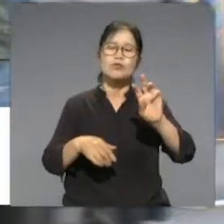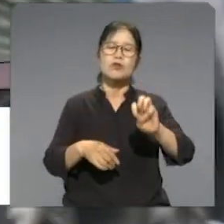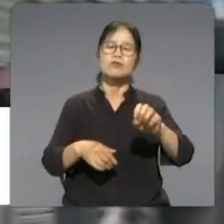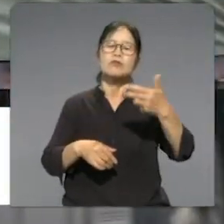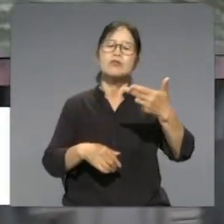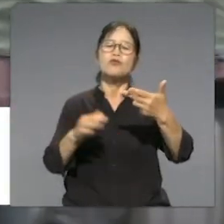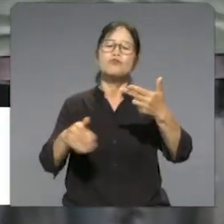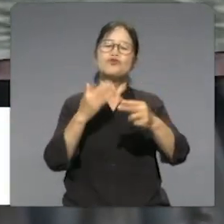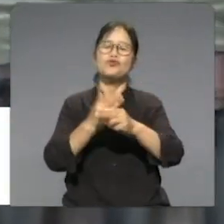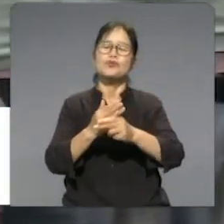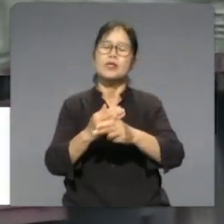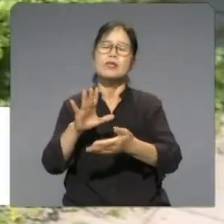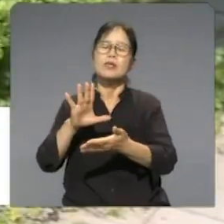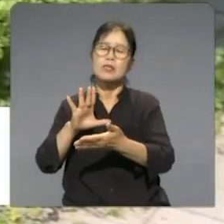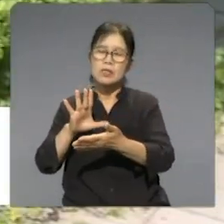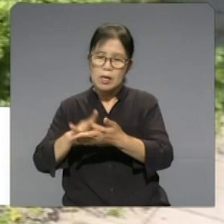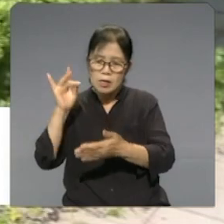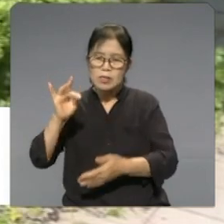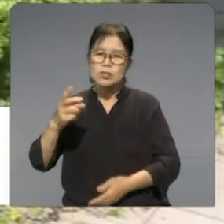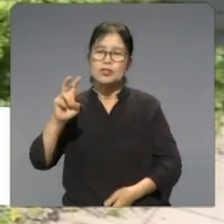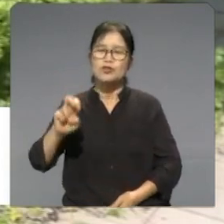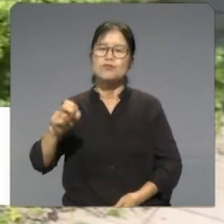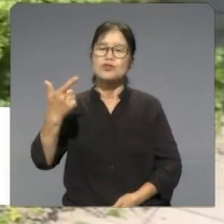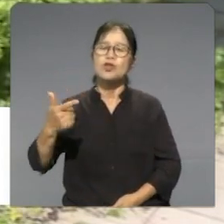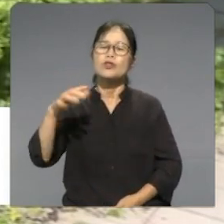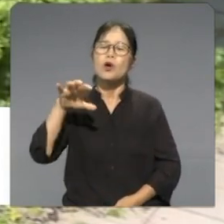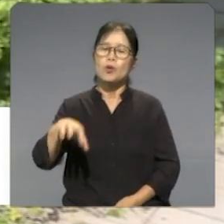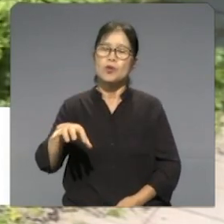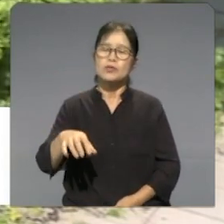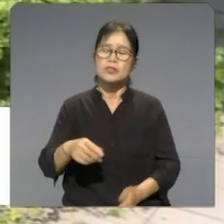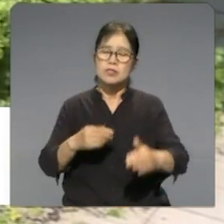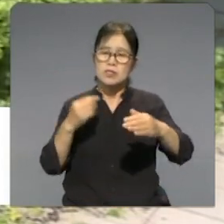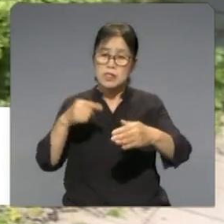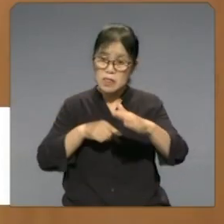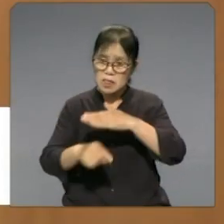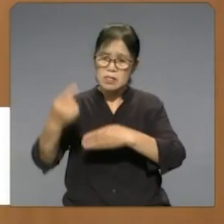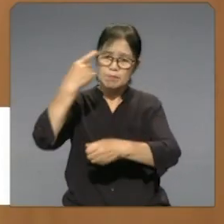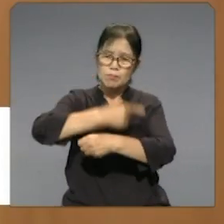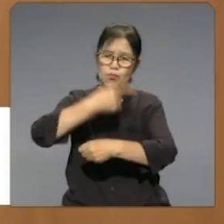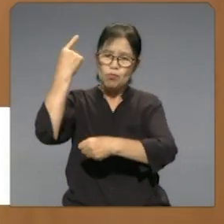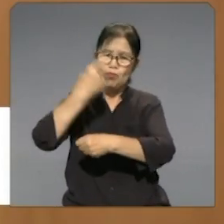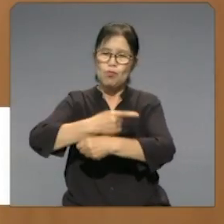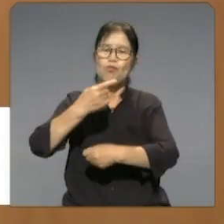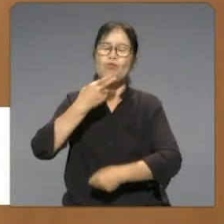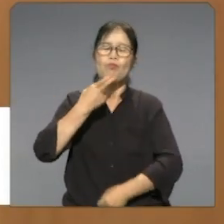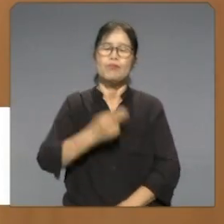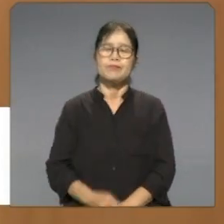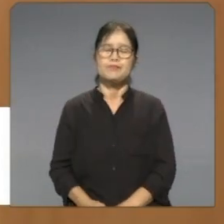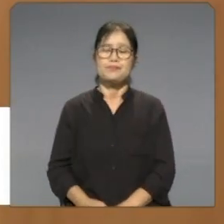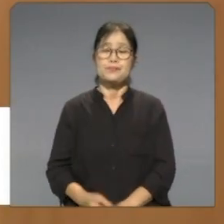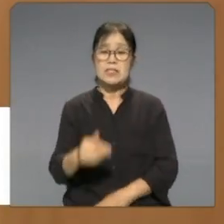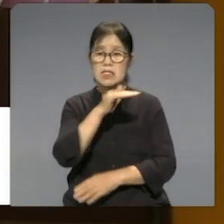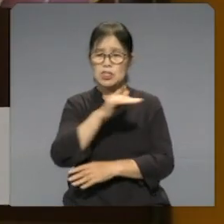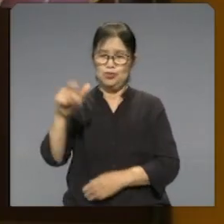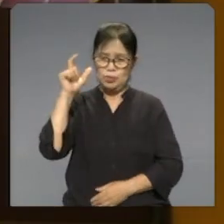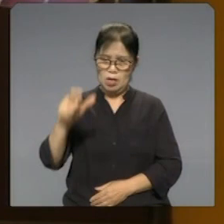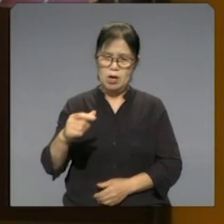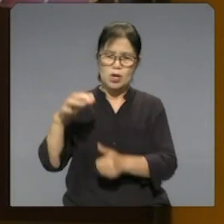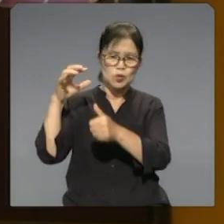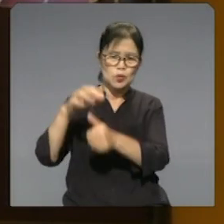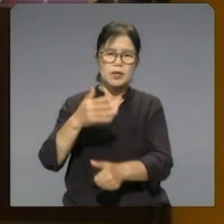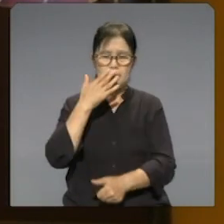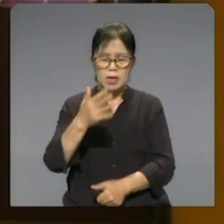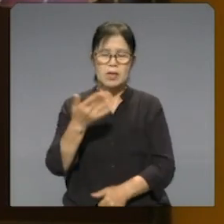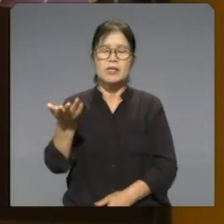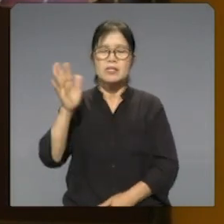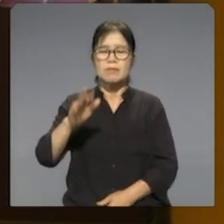가운데 약 70%에 해당하는 26곳은 진입 차단 시설이 없습니다. 강화된 기준으로 통제가 이뤄질